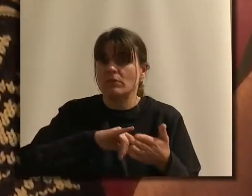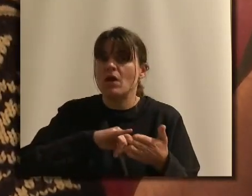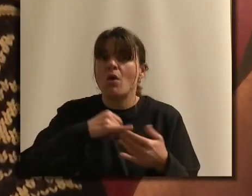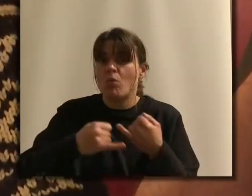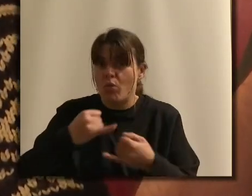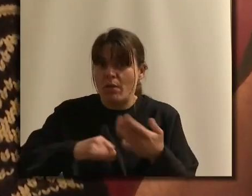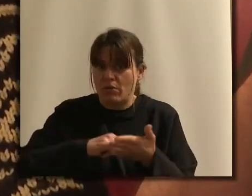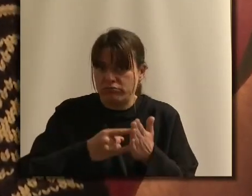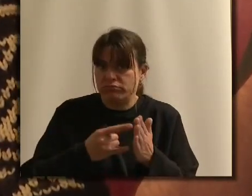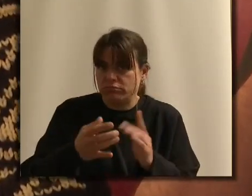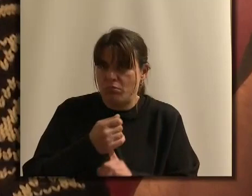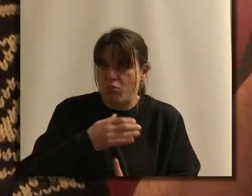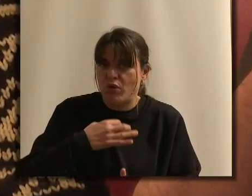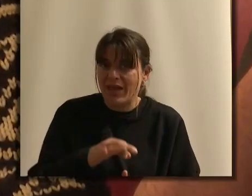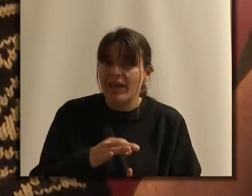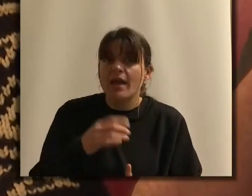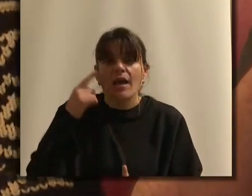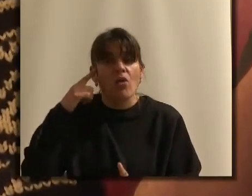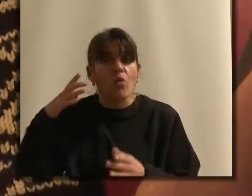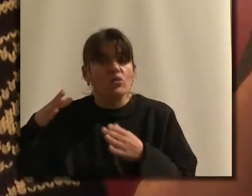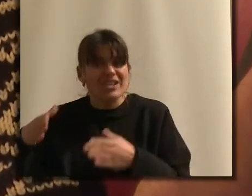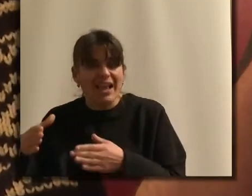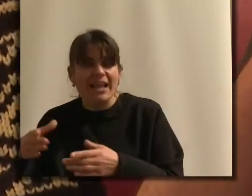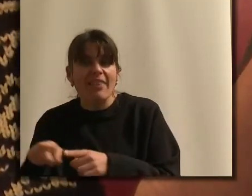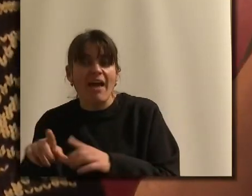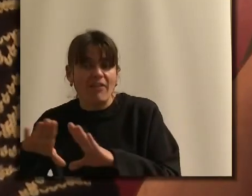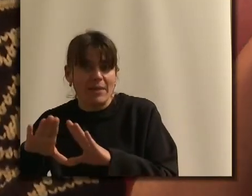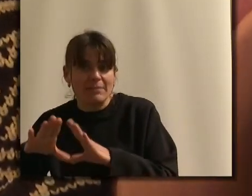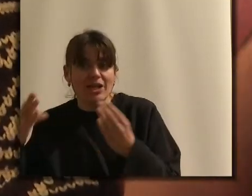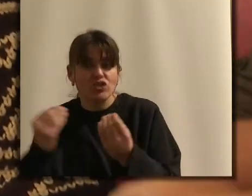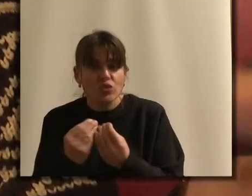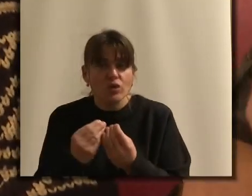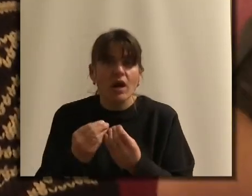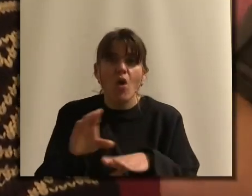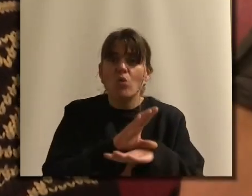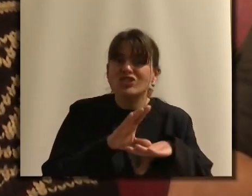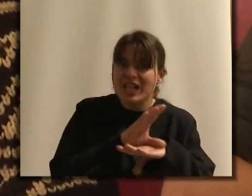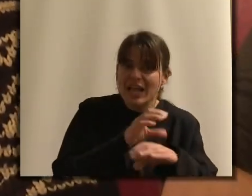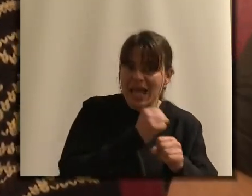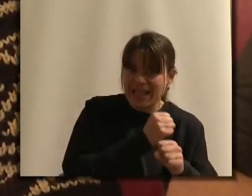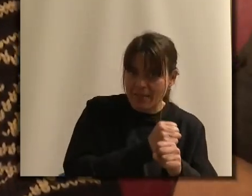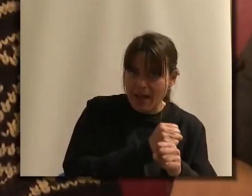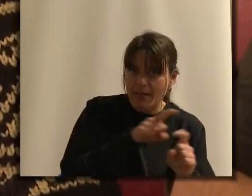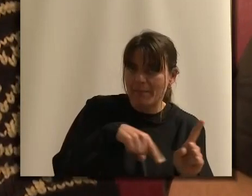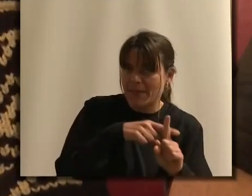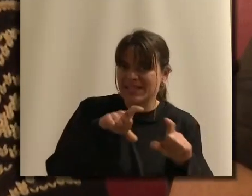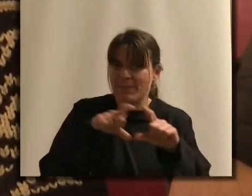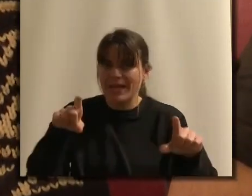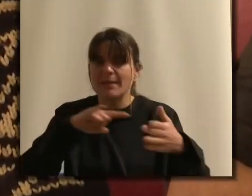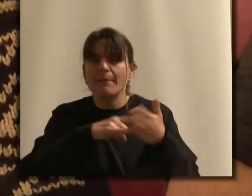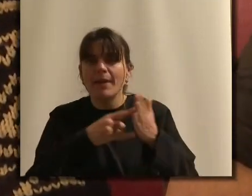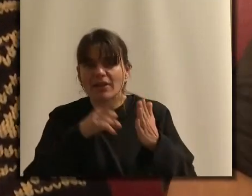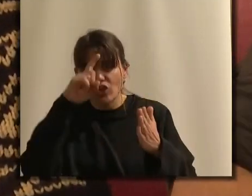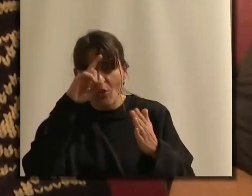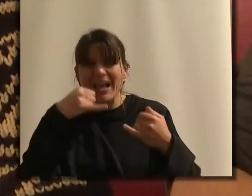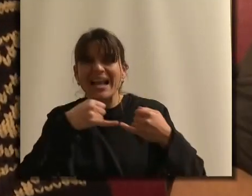estructural de la mà de la Conselleria de Feminismes, juntament amb la Conselleria de Treball i Empresa, amb un pla anomenat